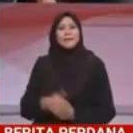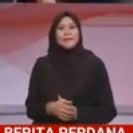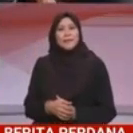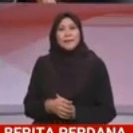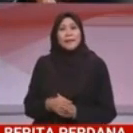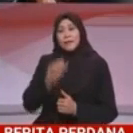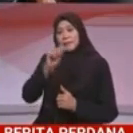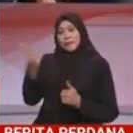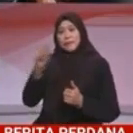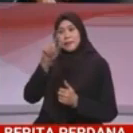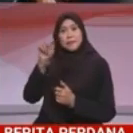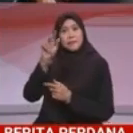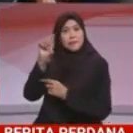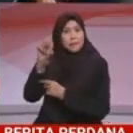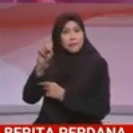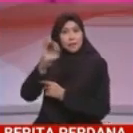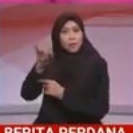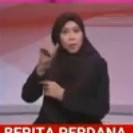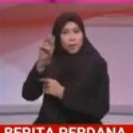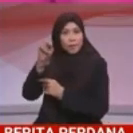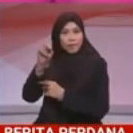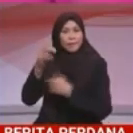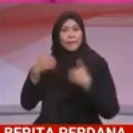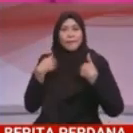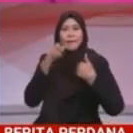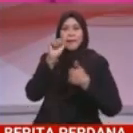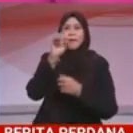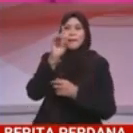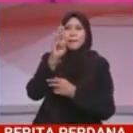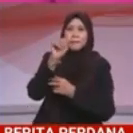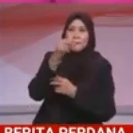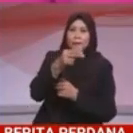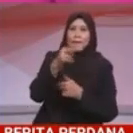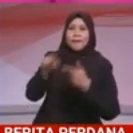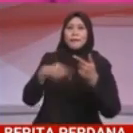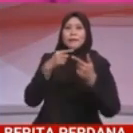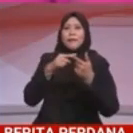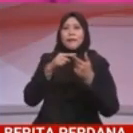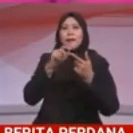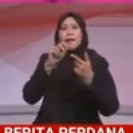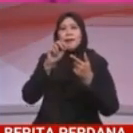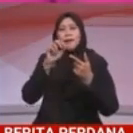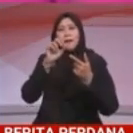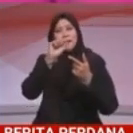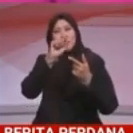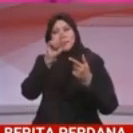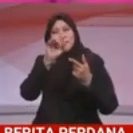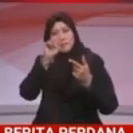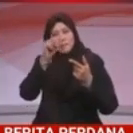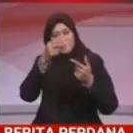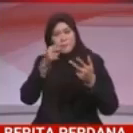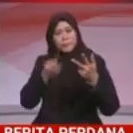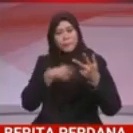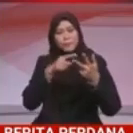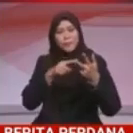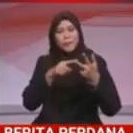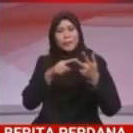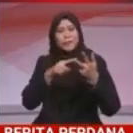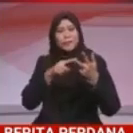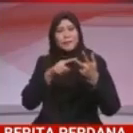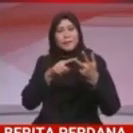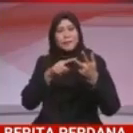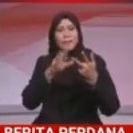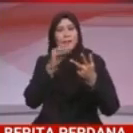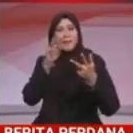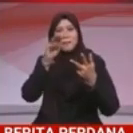Selain Zizan dan Johan, filem itu turut dibintangi Adibah Noor, Liana Jasmi, Aziz Semosman, Akom Mustafa, Jay Nazif dan